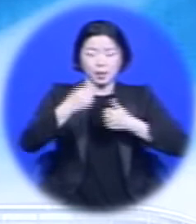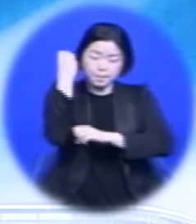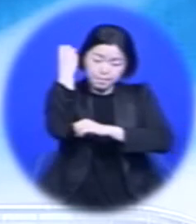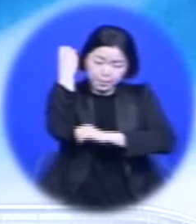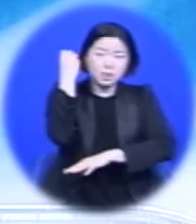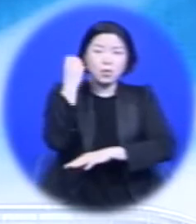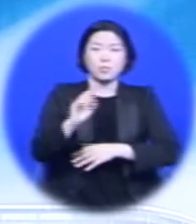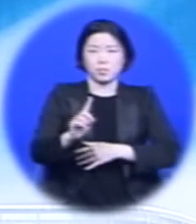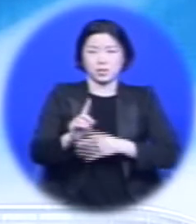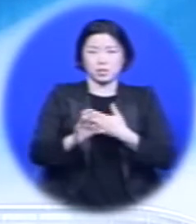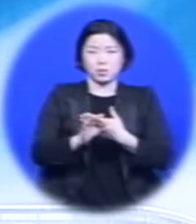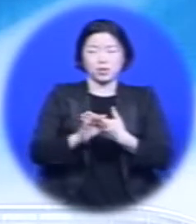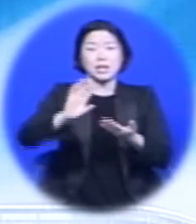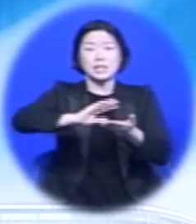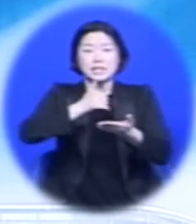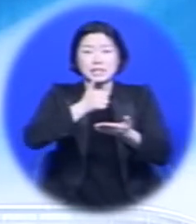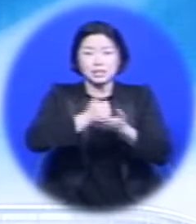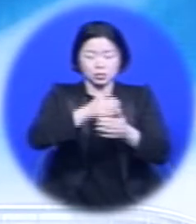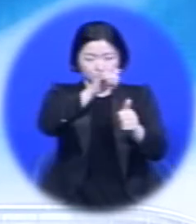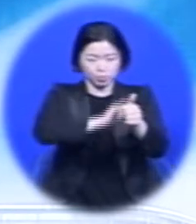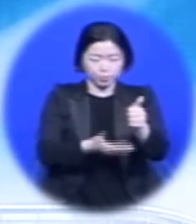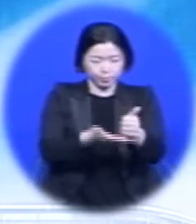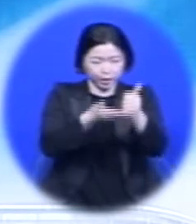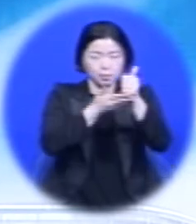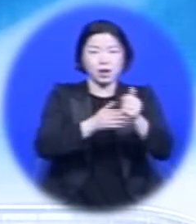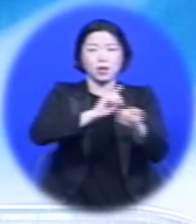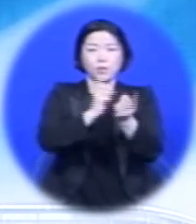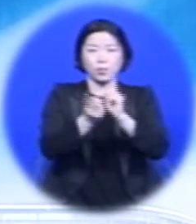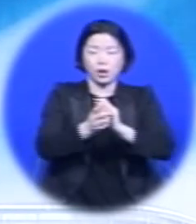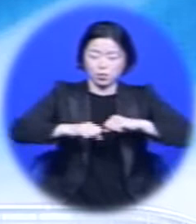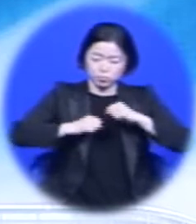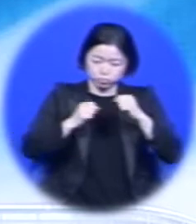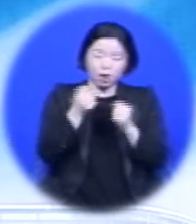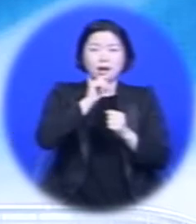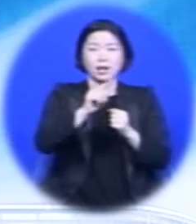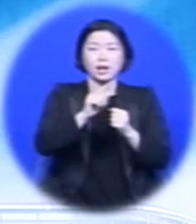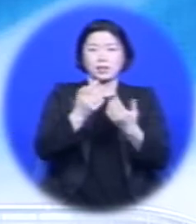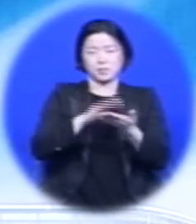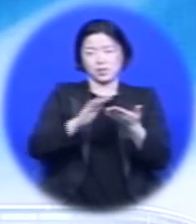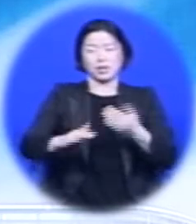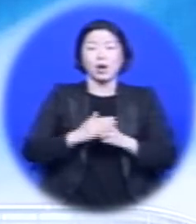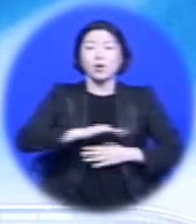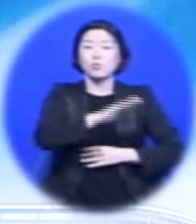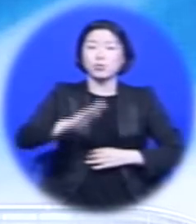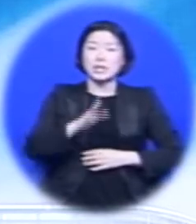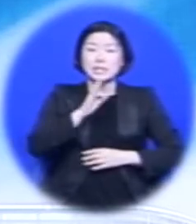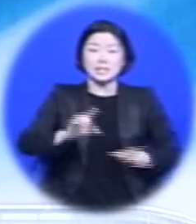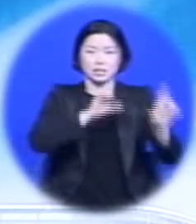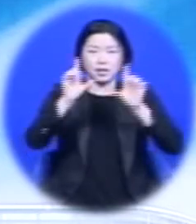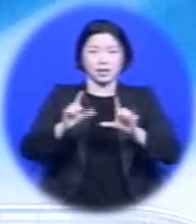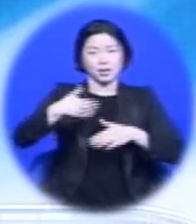밑뿌리는 그리스도를 경외함으로 서로 순종하라는 것입니다. 그러니까 우리가 실제로 살아가는